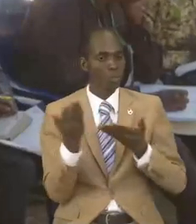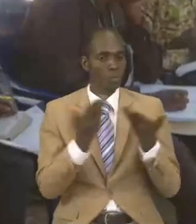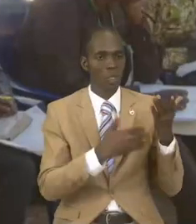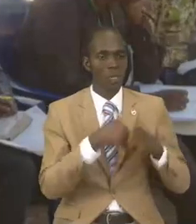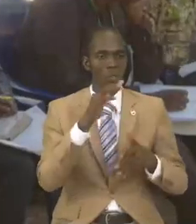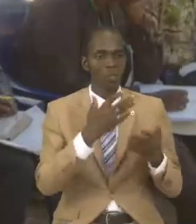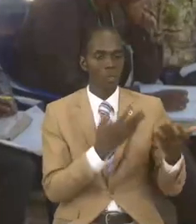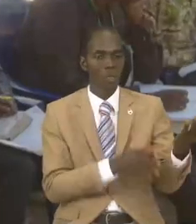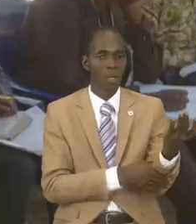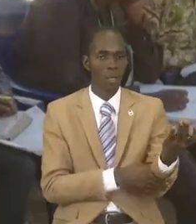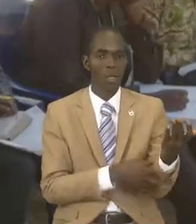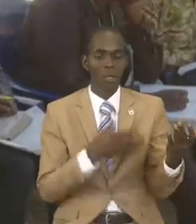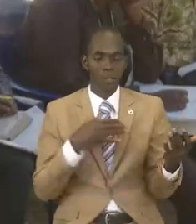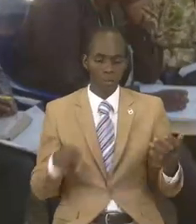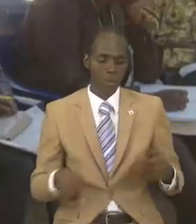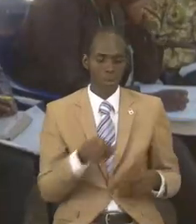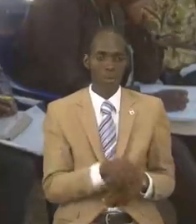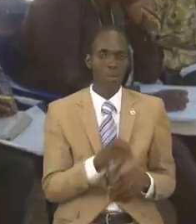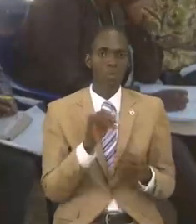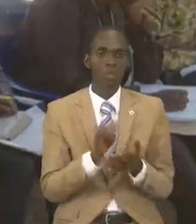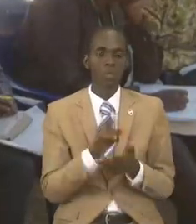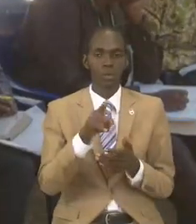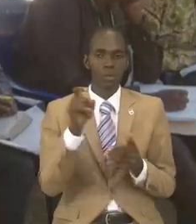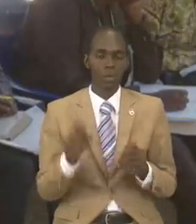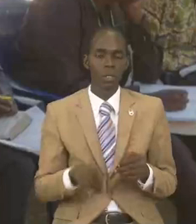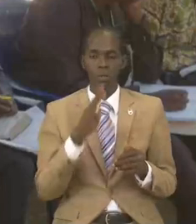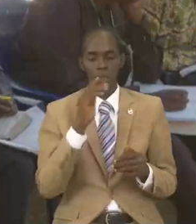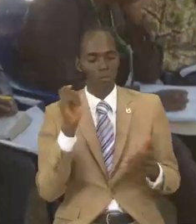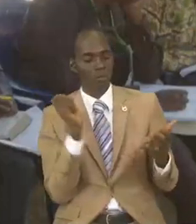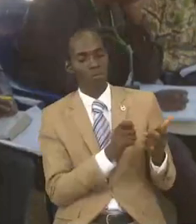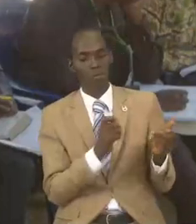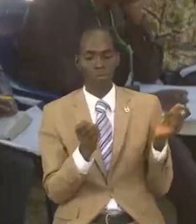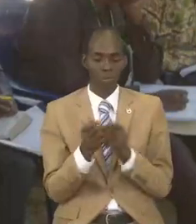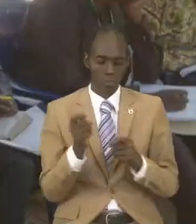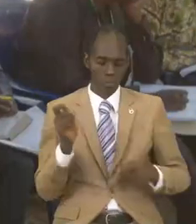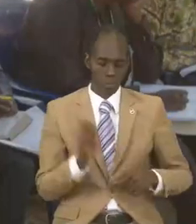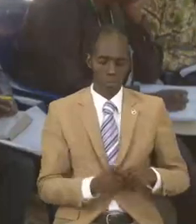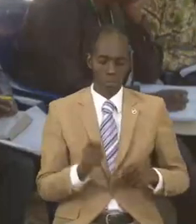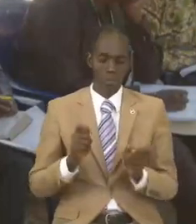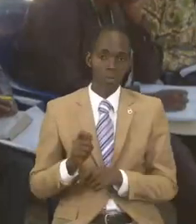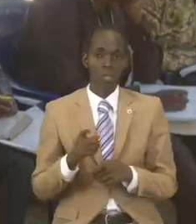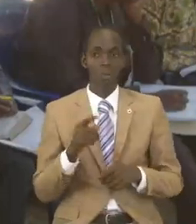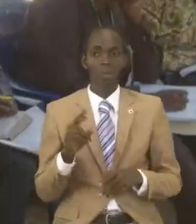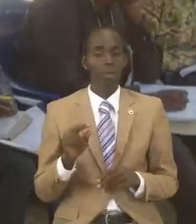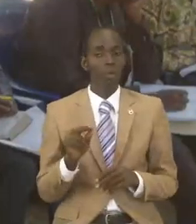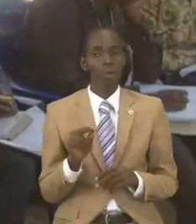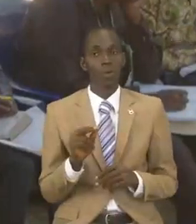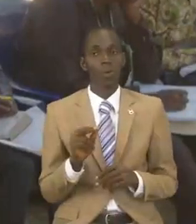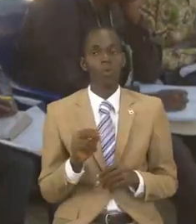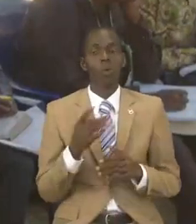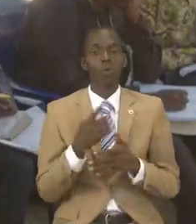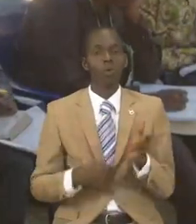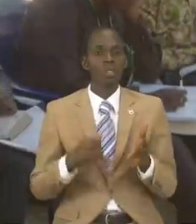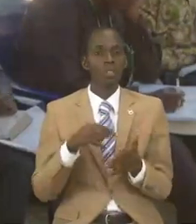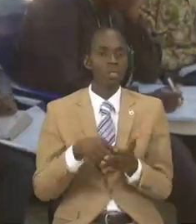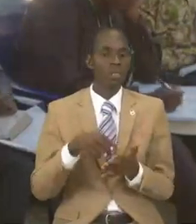mains et vos pieds pour qu'on puisse vous crucifier, crucifier la chair. Ce que ça veut dire, c'est le verset